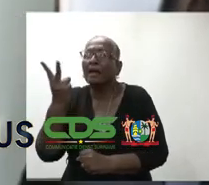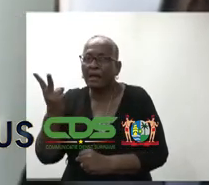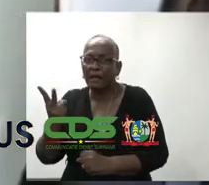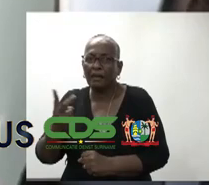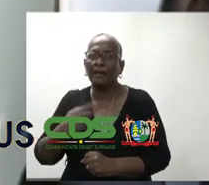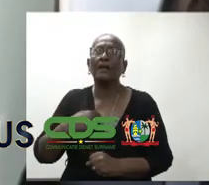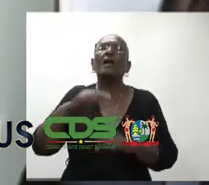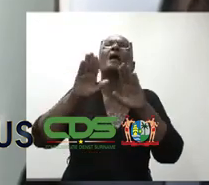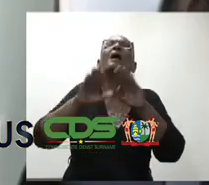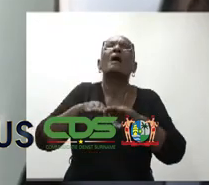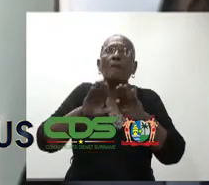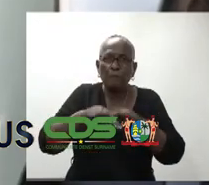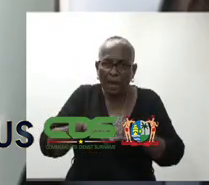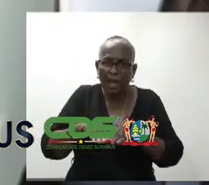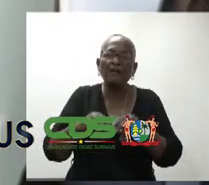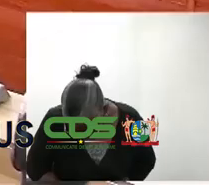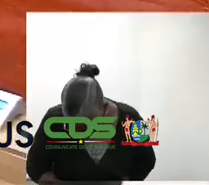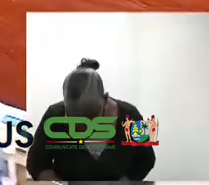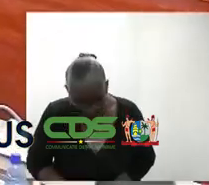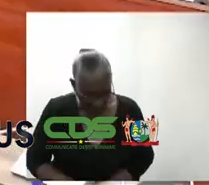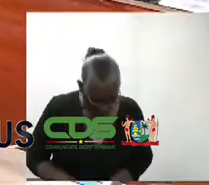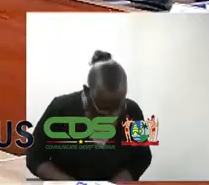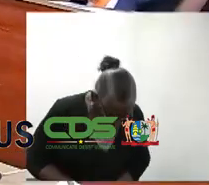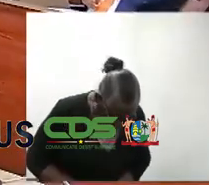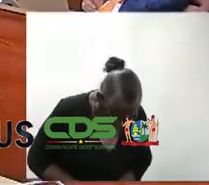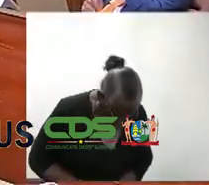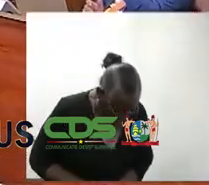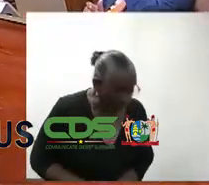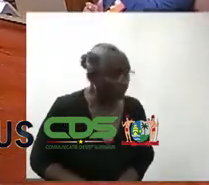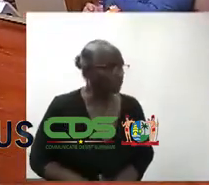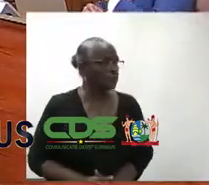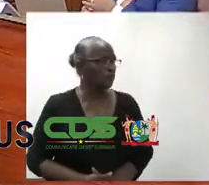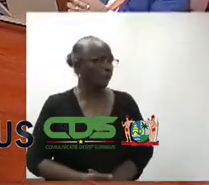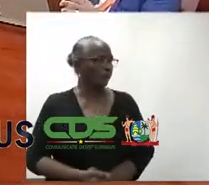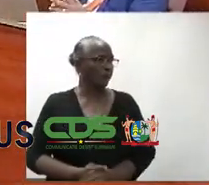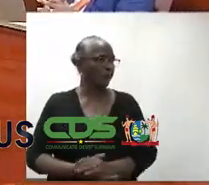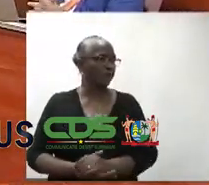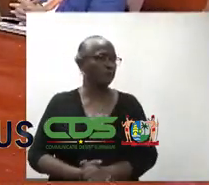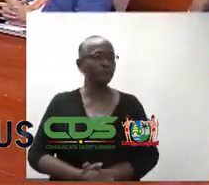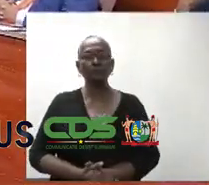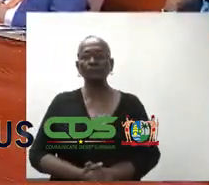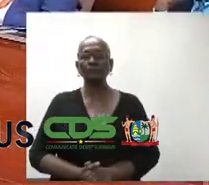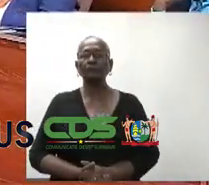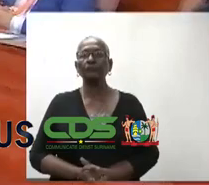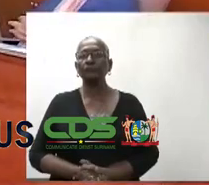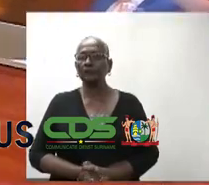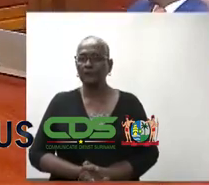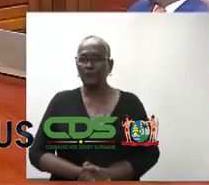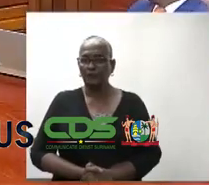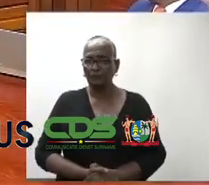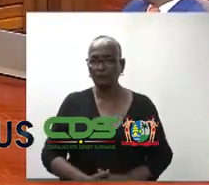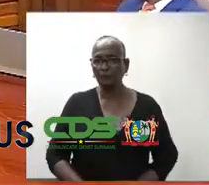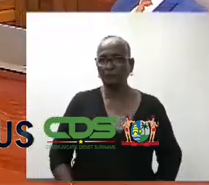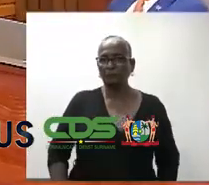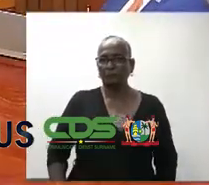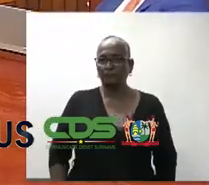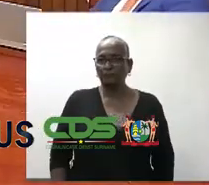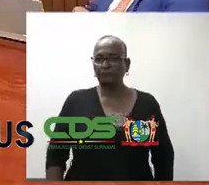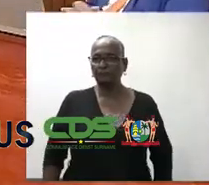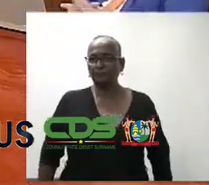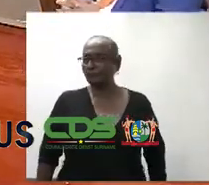klachten en die frustraties. Ik neem die verantwoordelijkheid. En ik heb